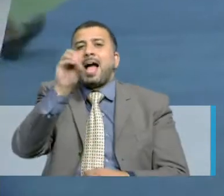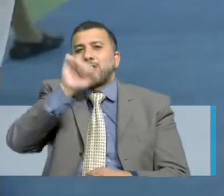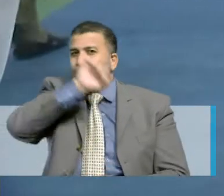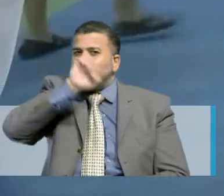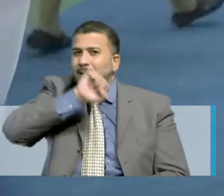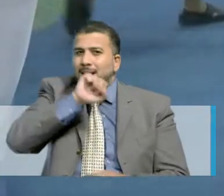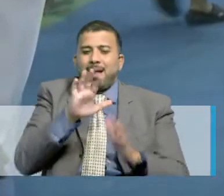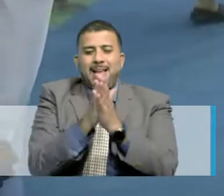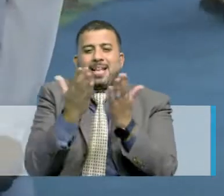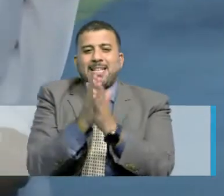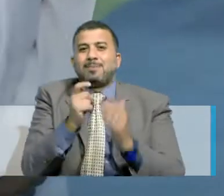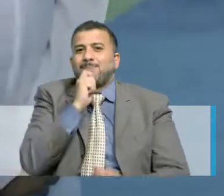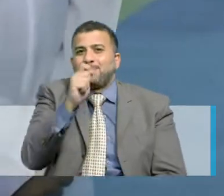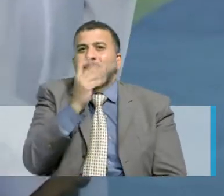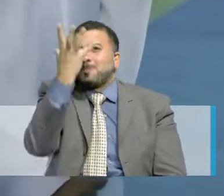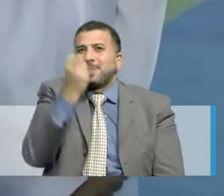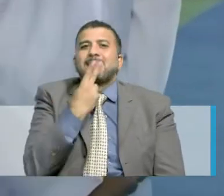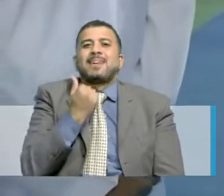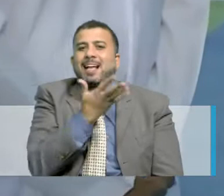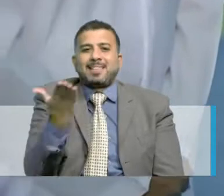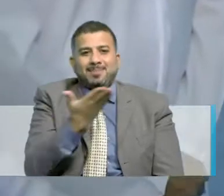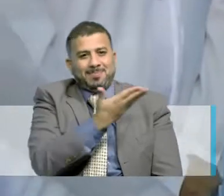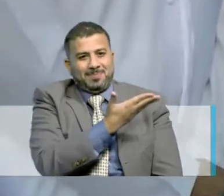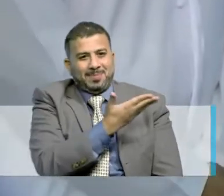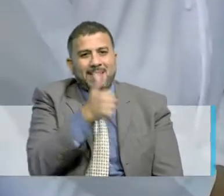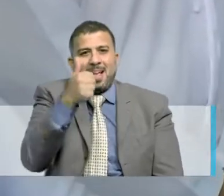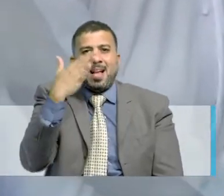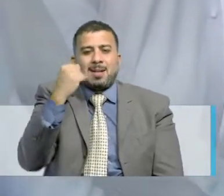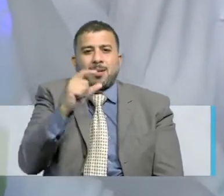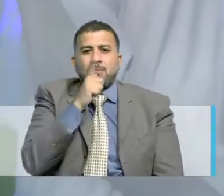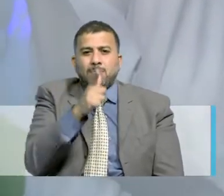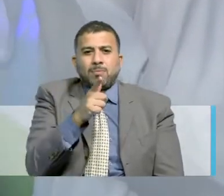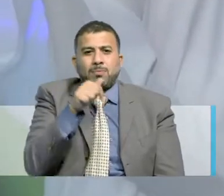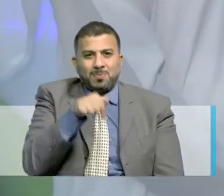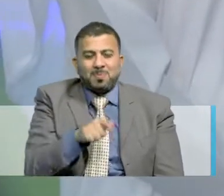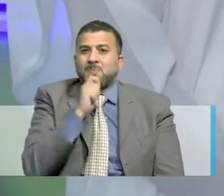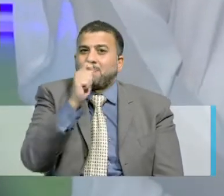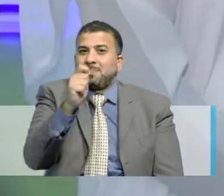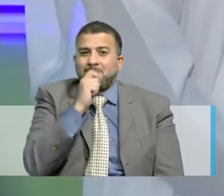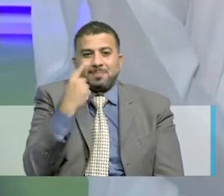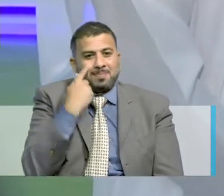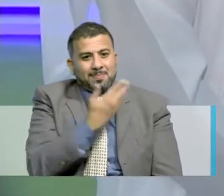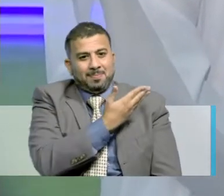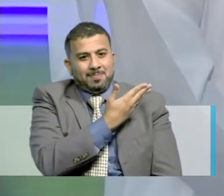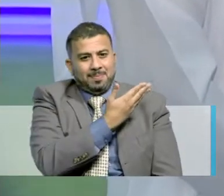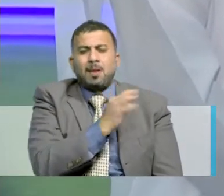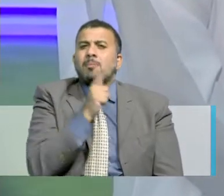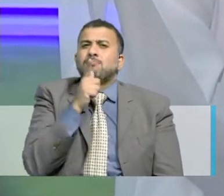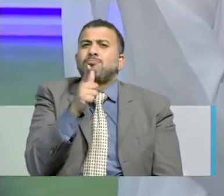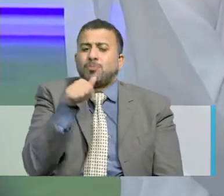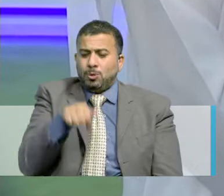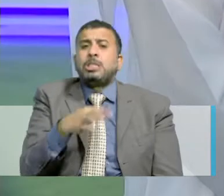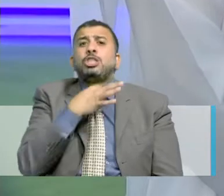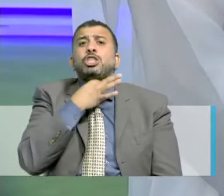الشارقة للكتاب. يسعد مساك سعادتك. الله يخليك سعادتك، يعني ما هو الجديد